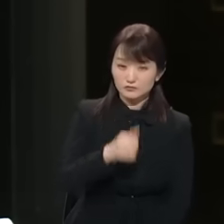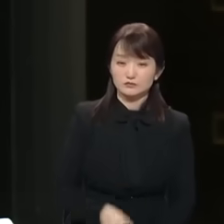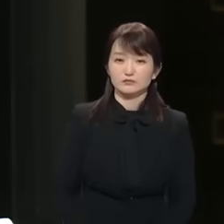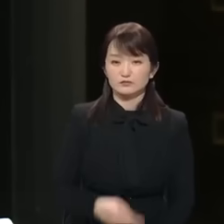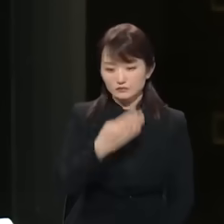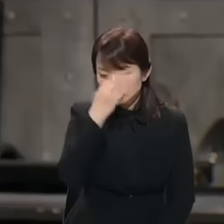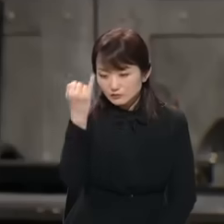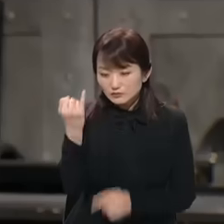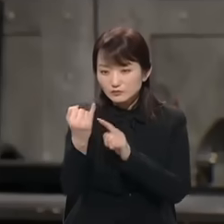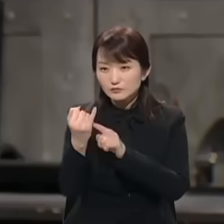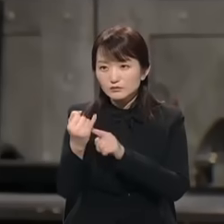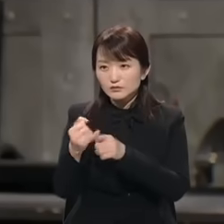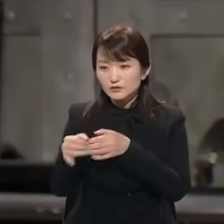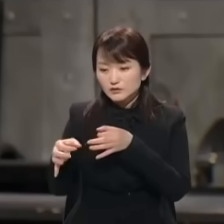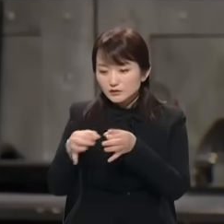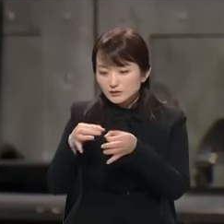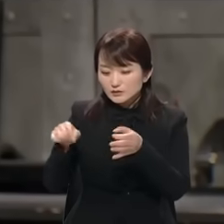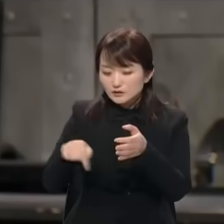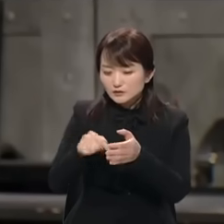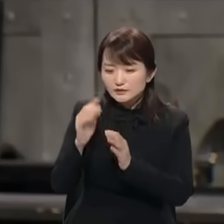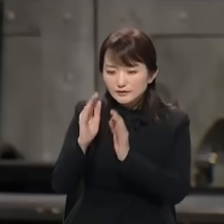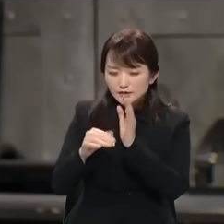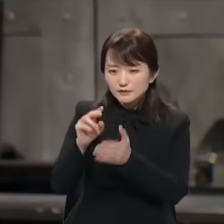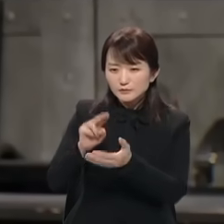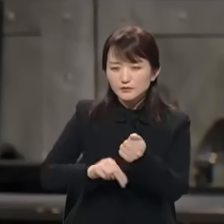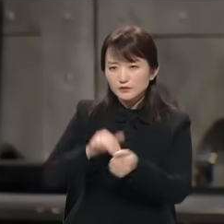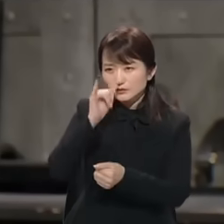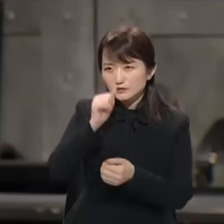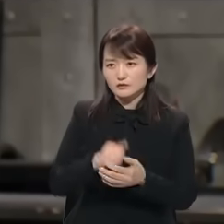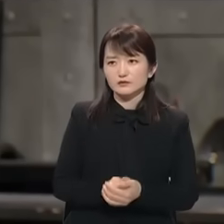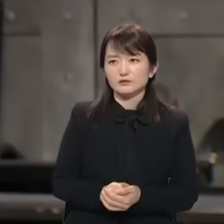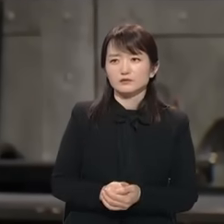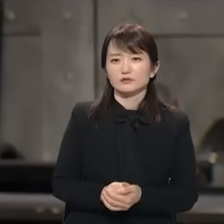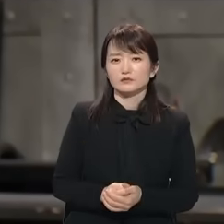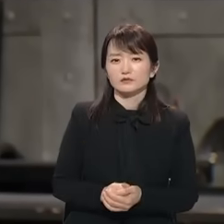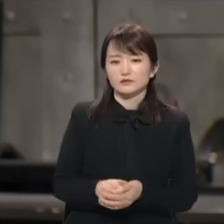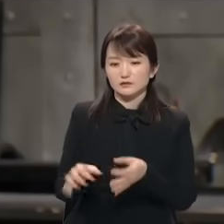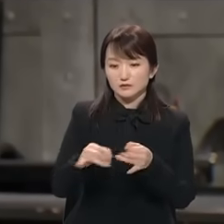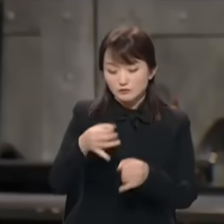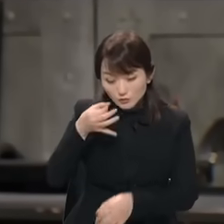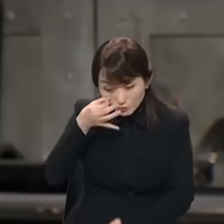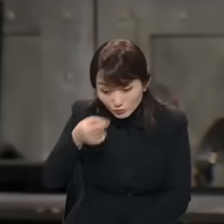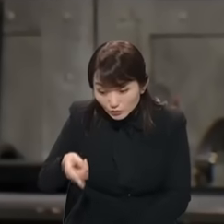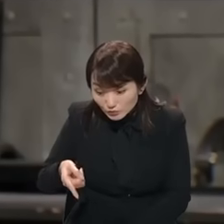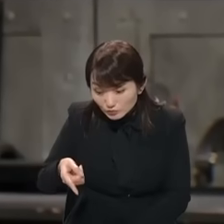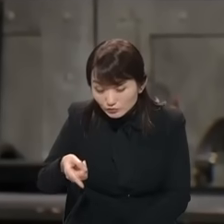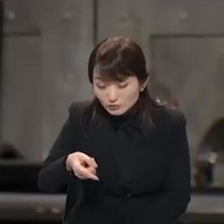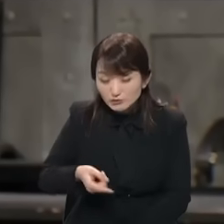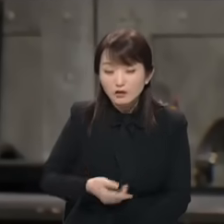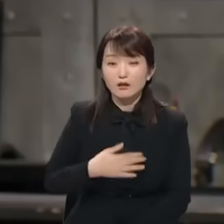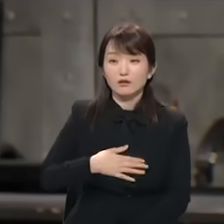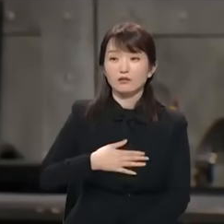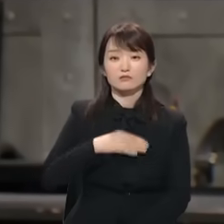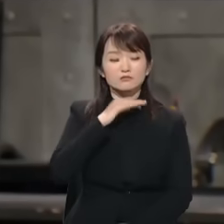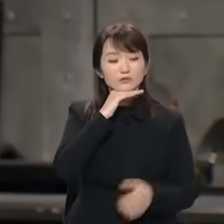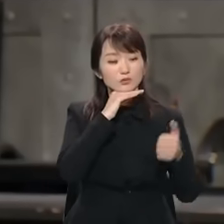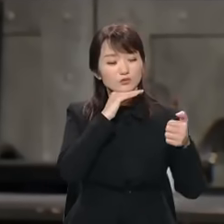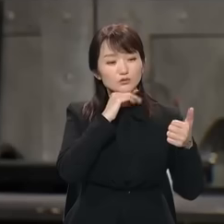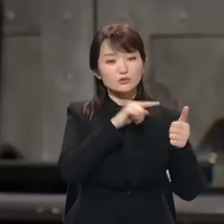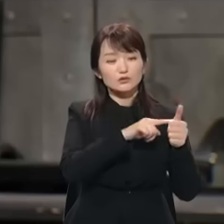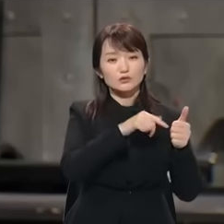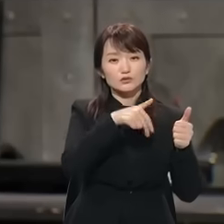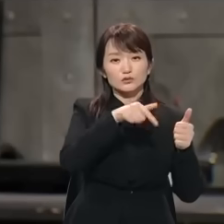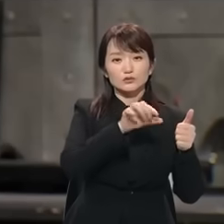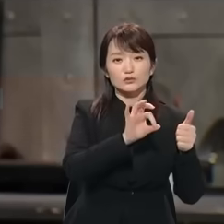할머님이 시장에서 야채 장사를 한다고 했지 않습 까 그 시장 상인한테 보여지 바로 알아봤다는 겁니다 55세 정모 이었고요